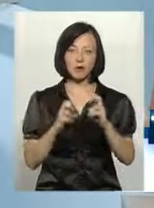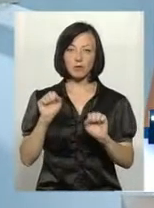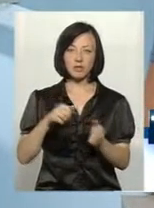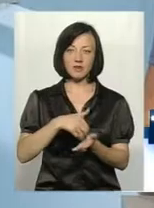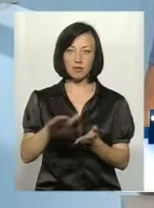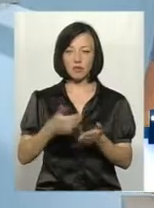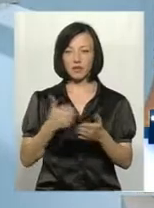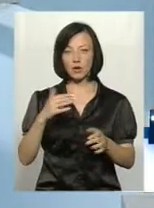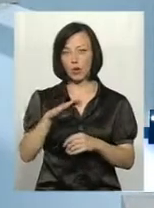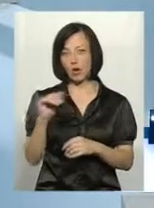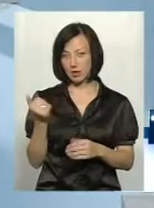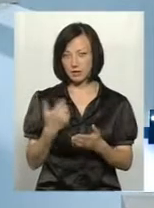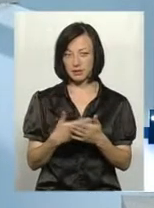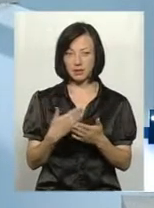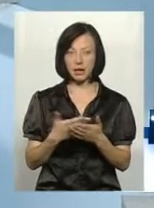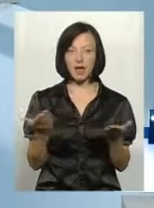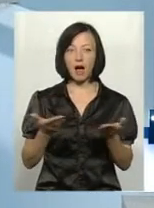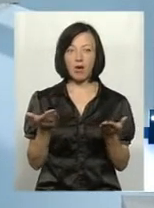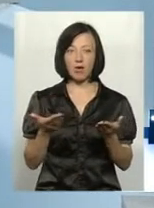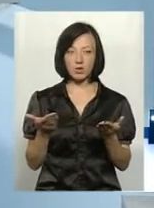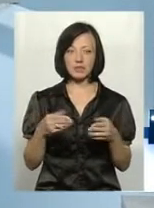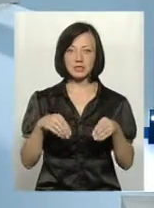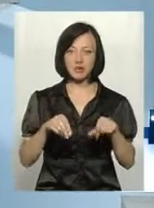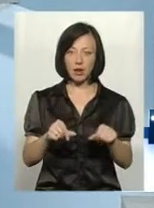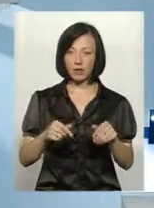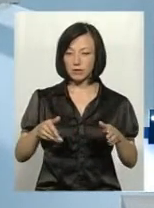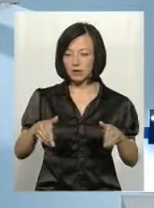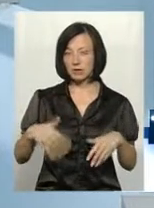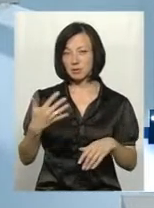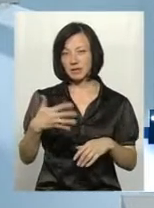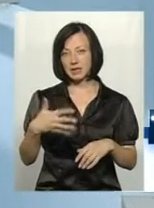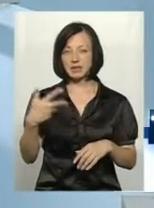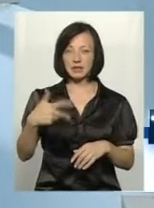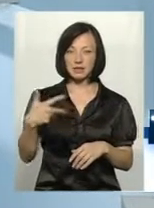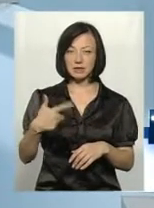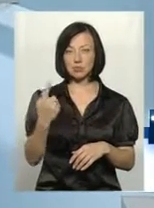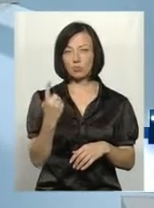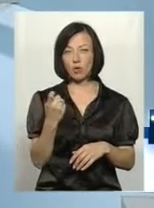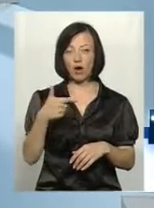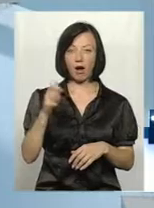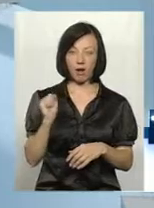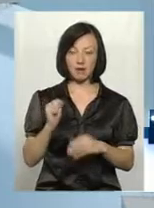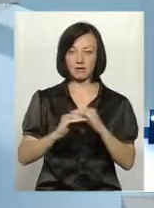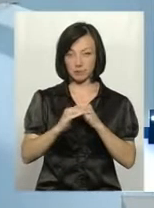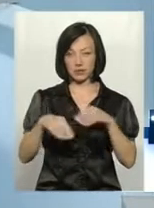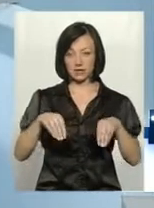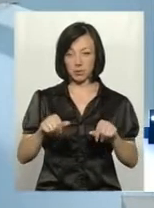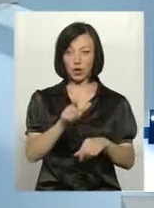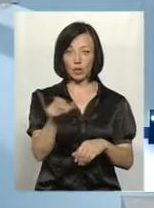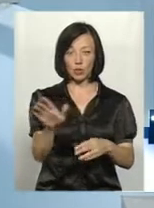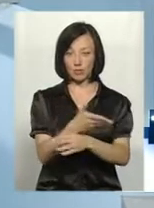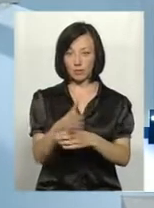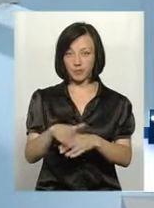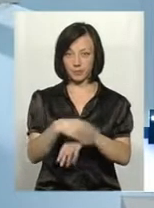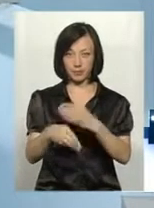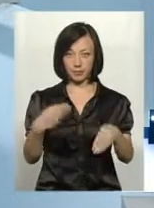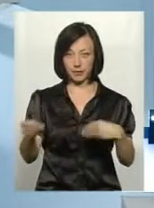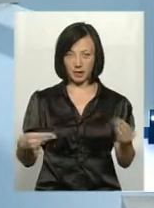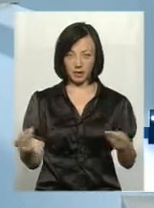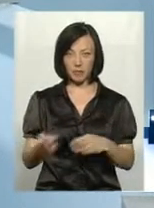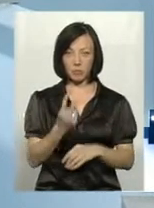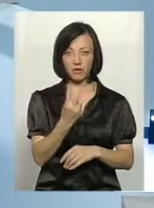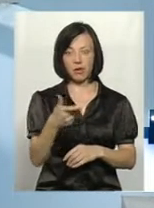від оренди якоїсь земельної ділянки, там 50, 30, 100 гектарів землі, людям йде розпаювання, даються по